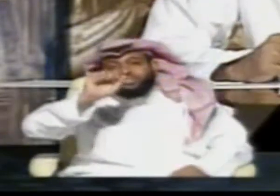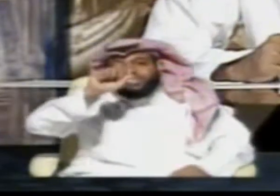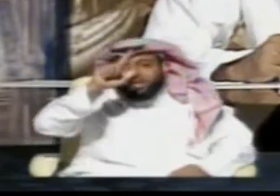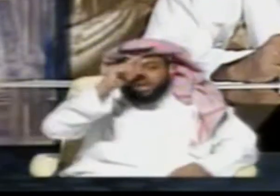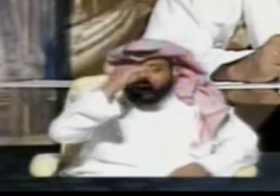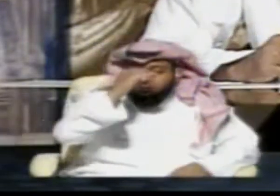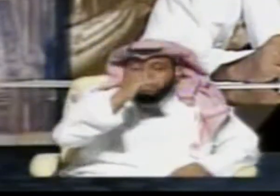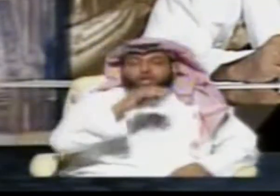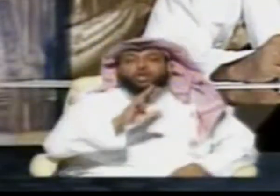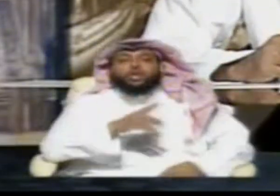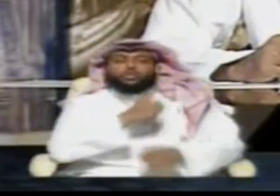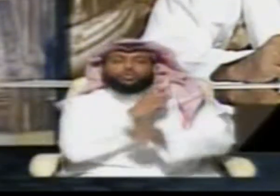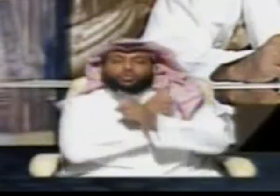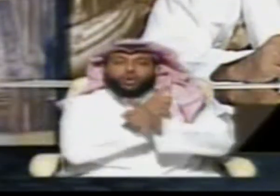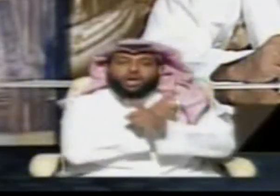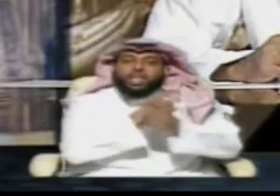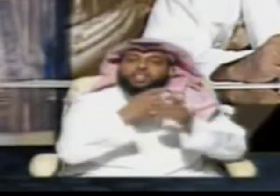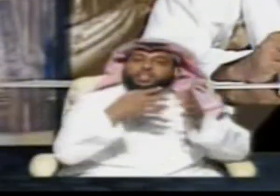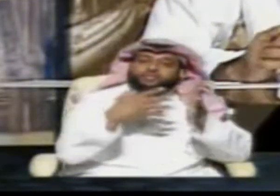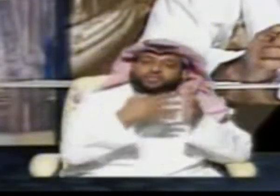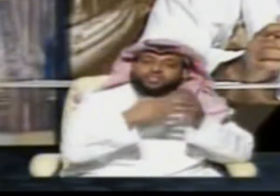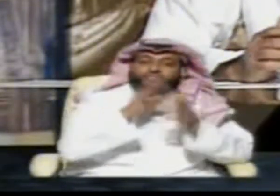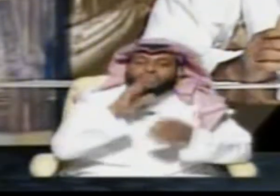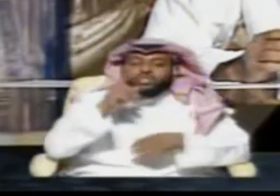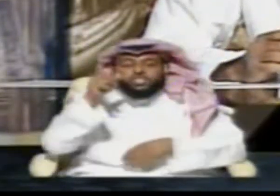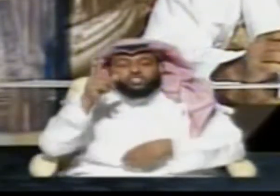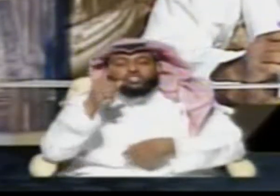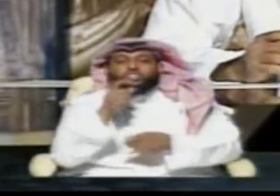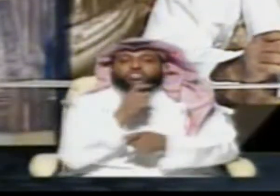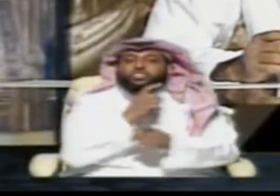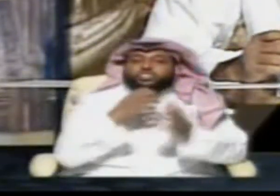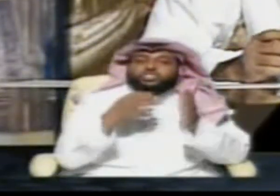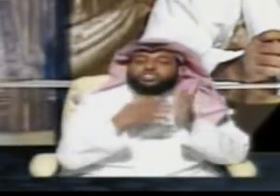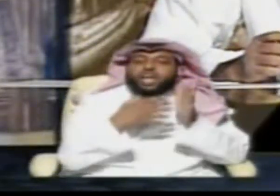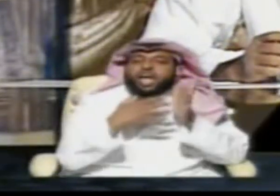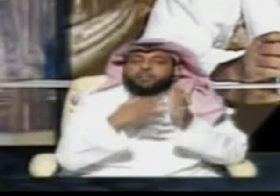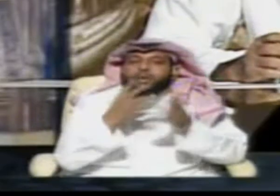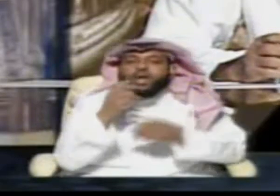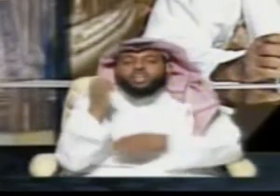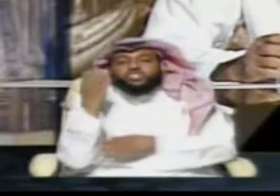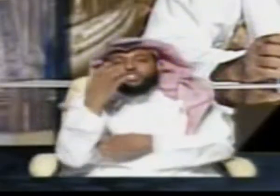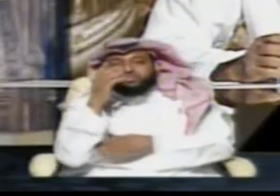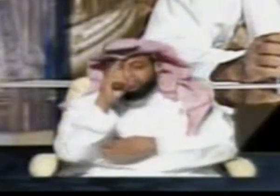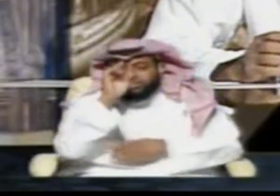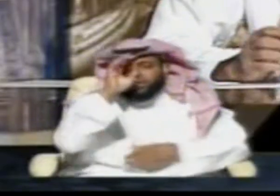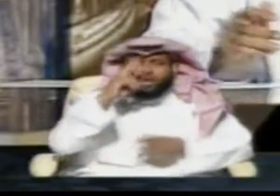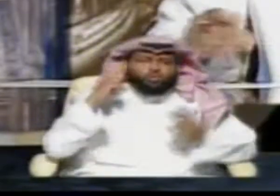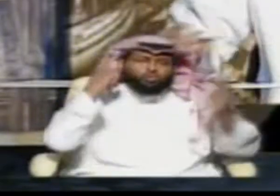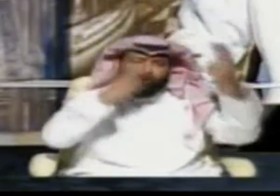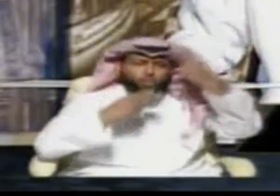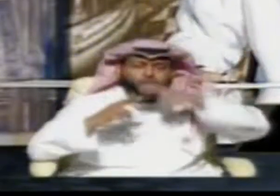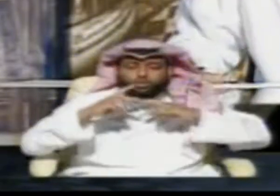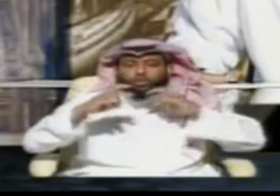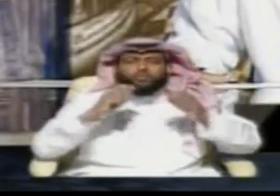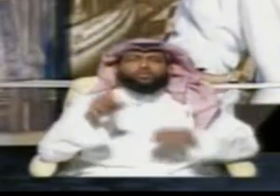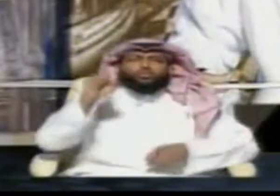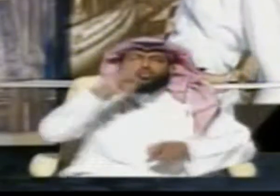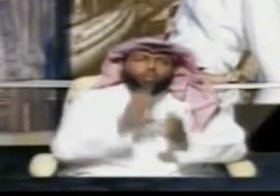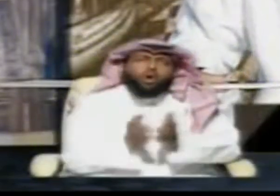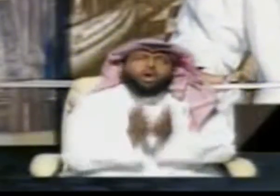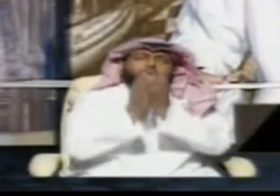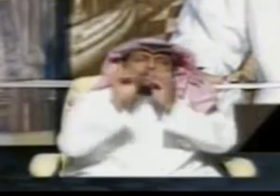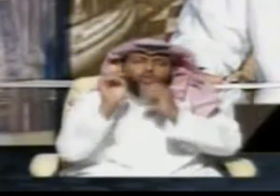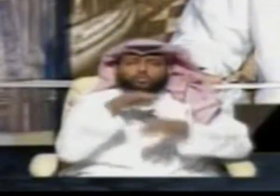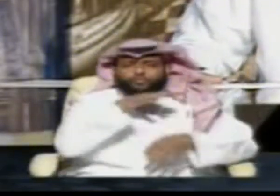المصلح، أستاذ الفقه في جامعة القصيم، يصحبنا في هذه الحلقة مجيبا عن استفساءاتكم وأسئلتكم. نسأل الله عز وجل